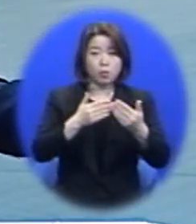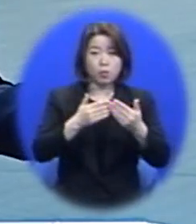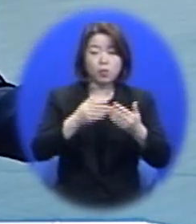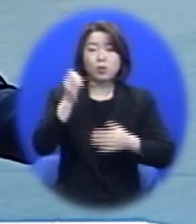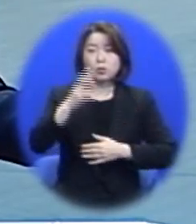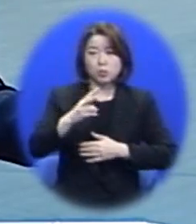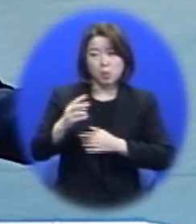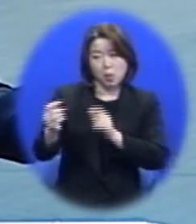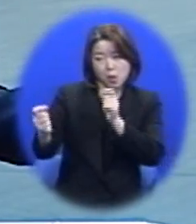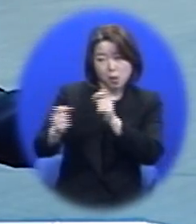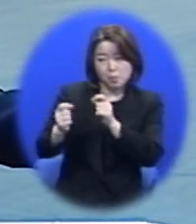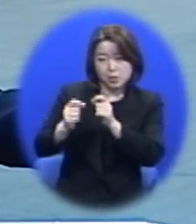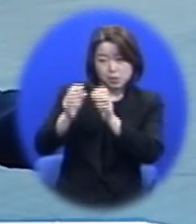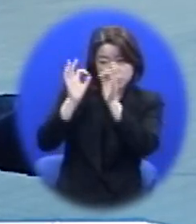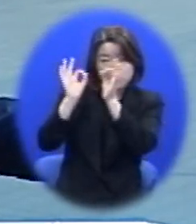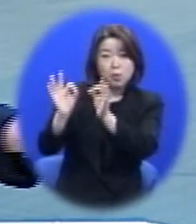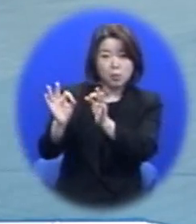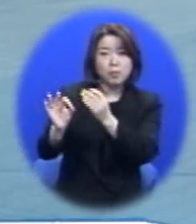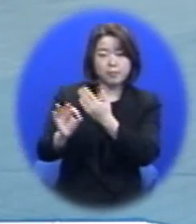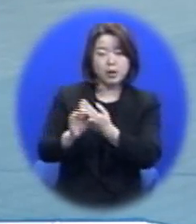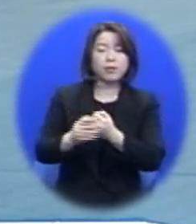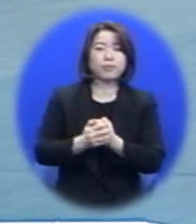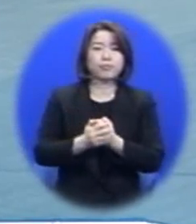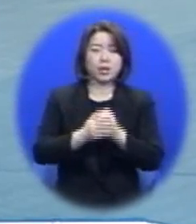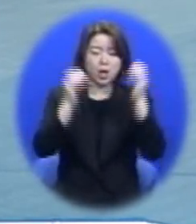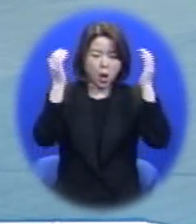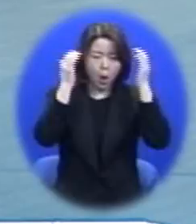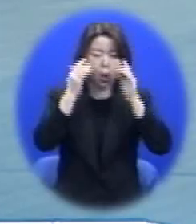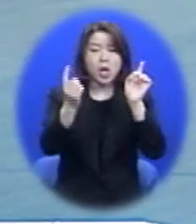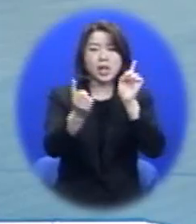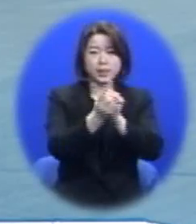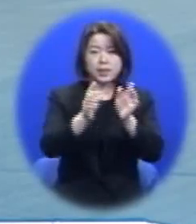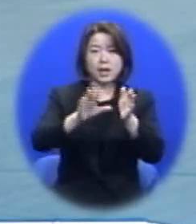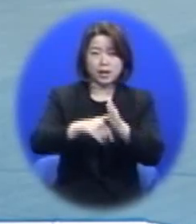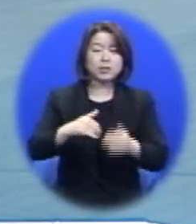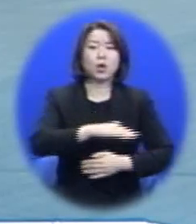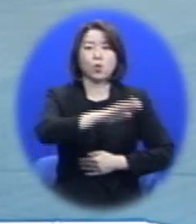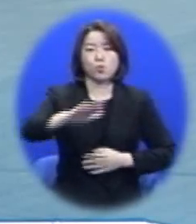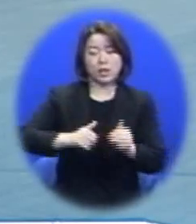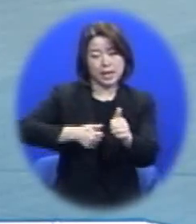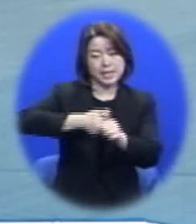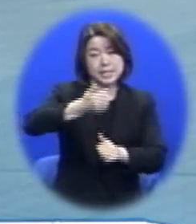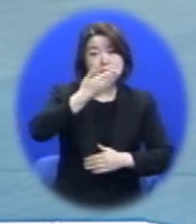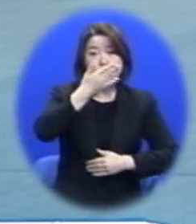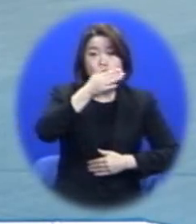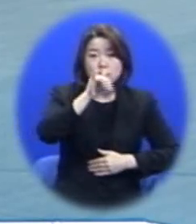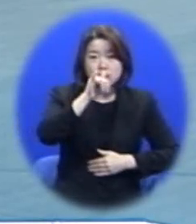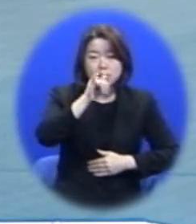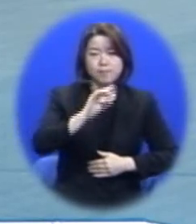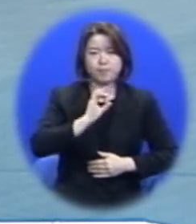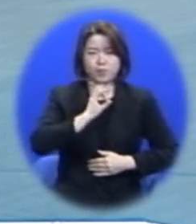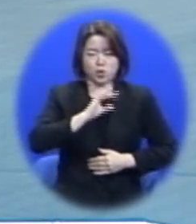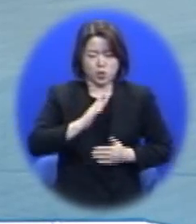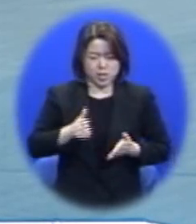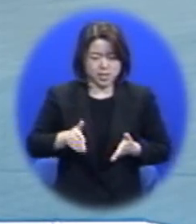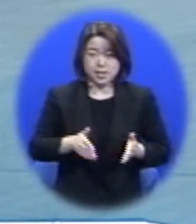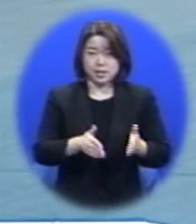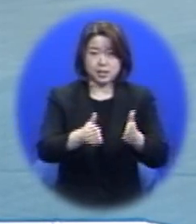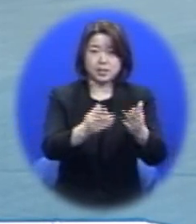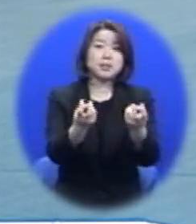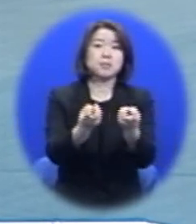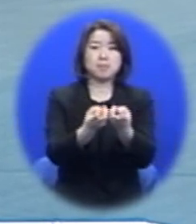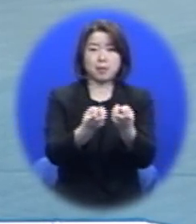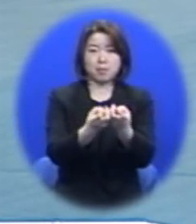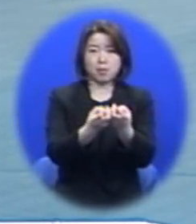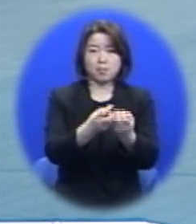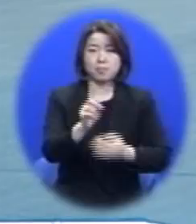당하는 사람을 옆에서 지켜보면 고난당할 때 우리가 고난을 이길 수 있는 유일한 길이